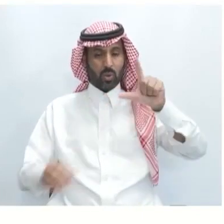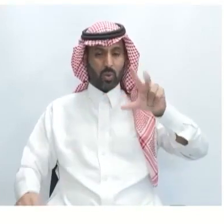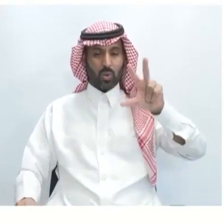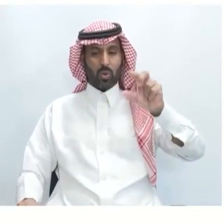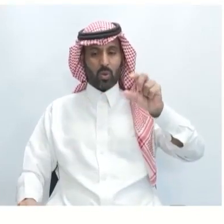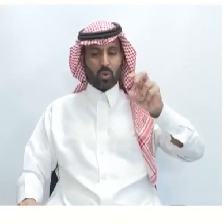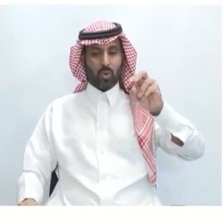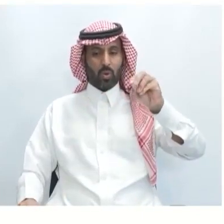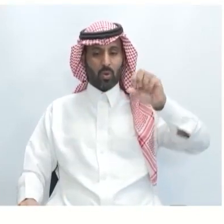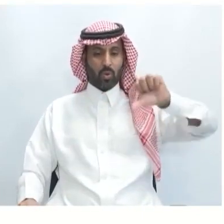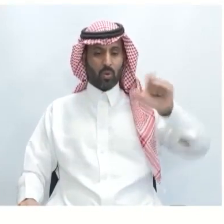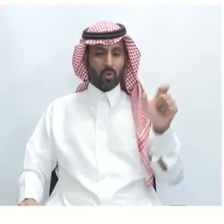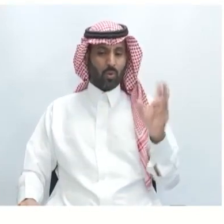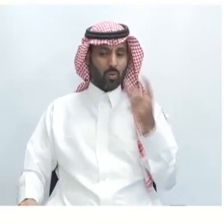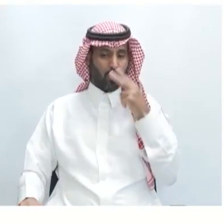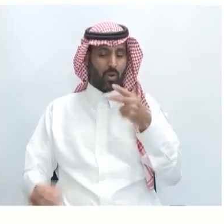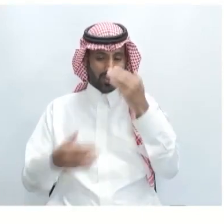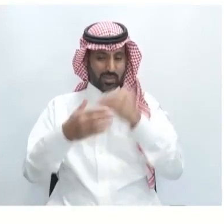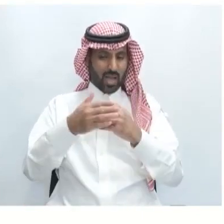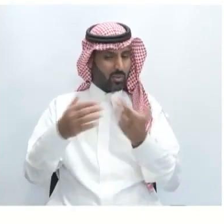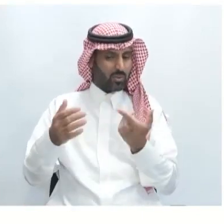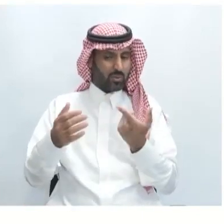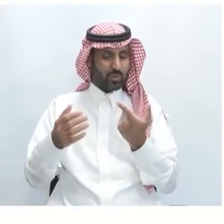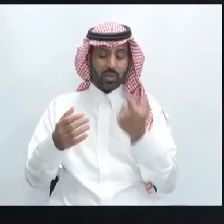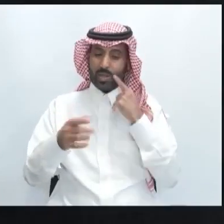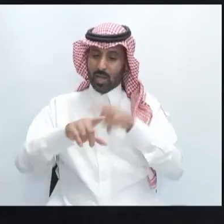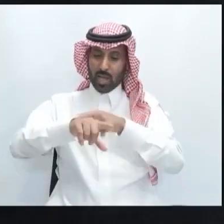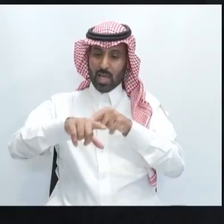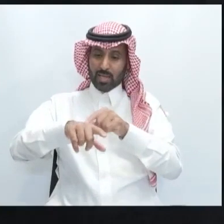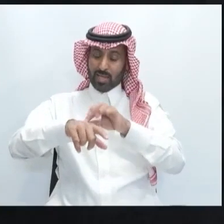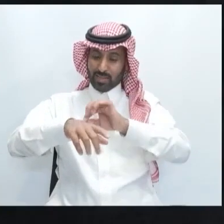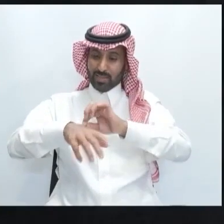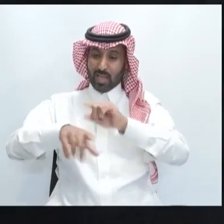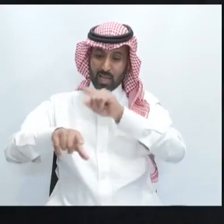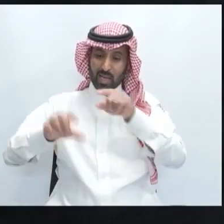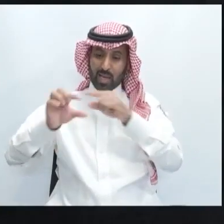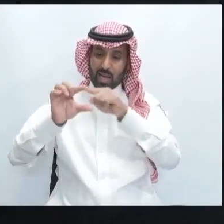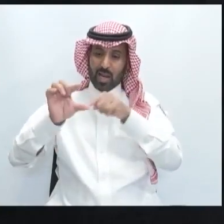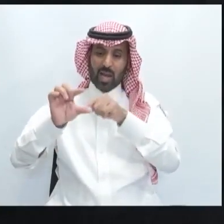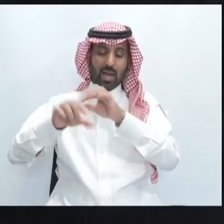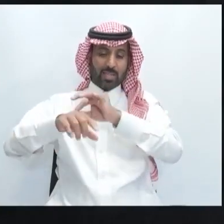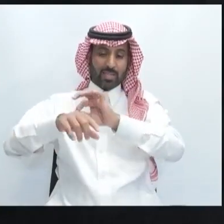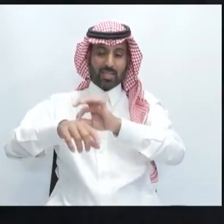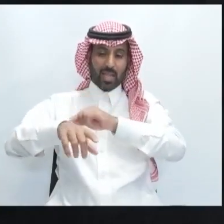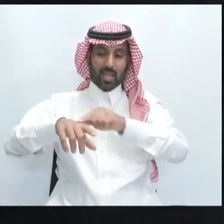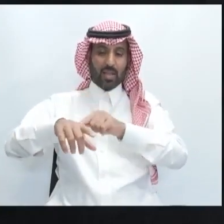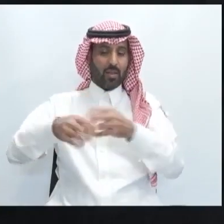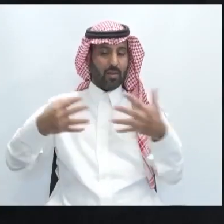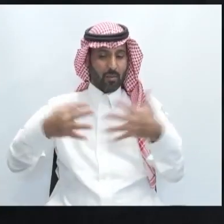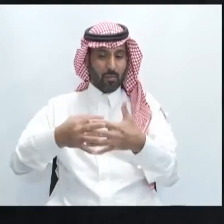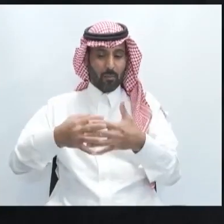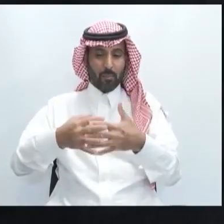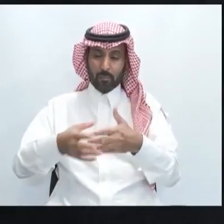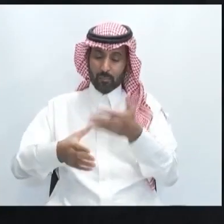الان انظر ماذا يوجد في الاسفل خلايا جلديه رائع ما علاقتها في المركبات العضويه مما